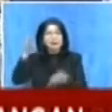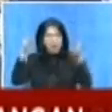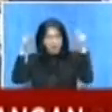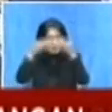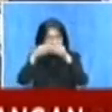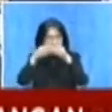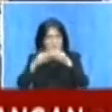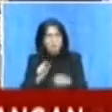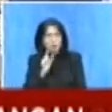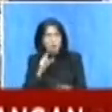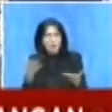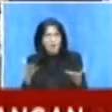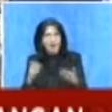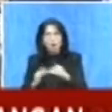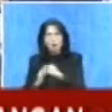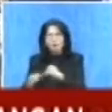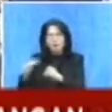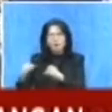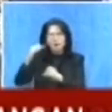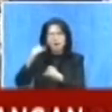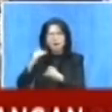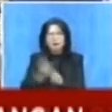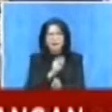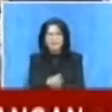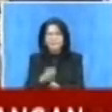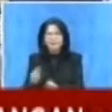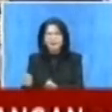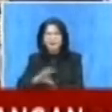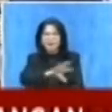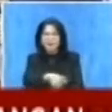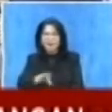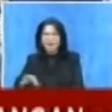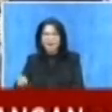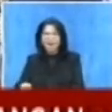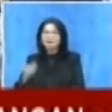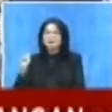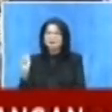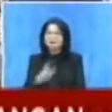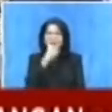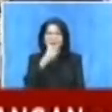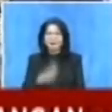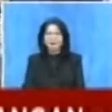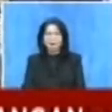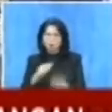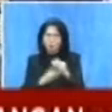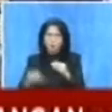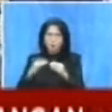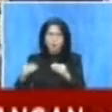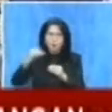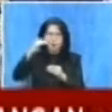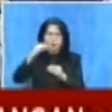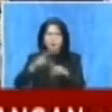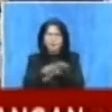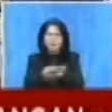pada meningkatkan kualitas belanja daerah agar terjadi percepatan dalam peningkatan dan